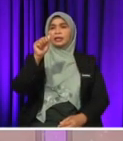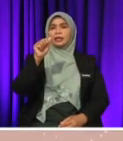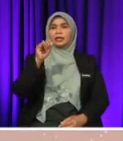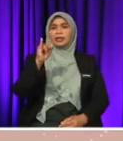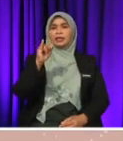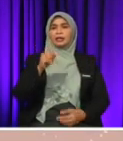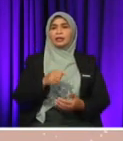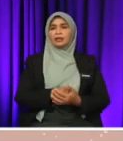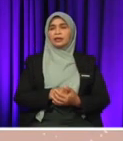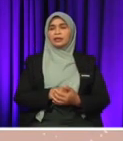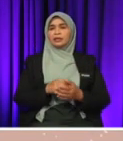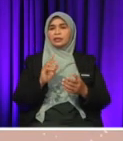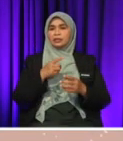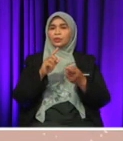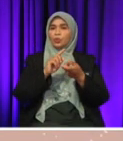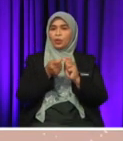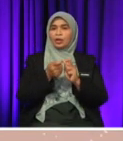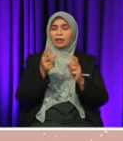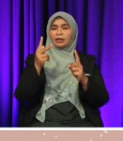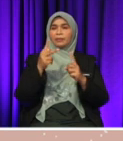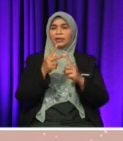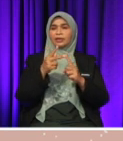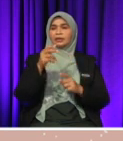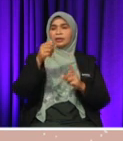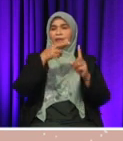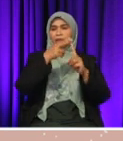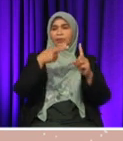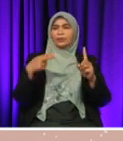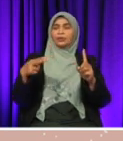Jadi kita suka kan kepada huruf